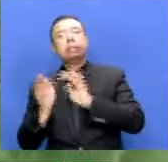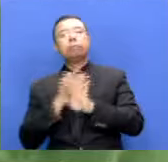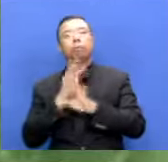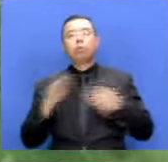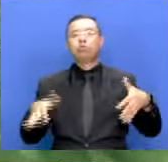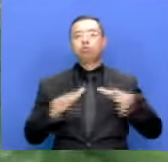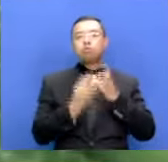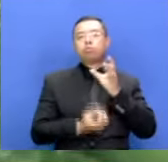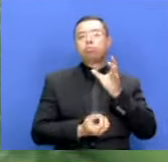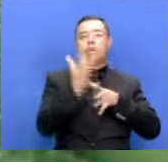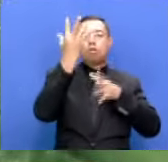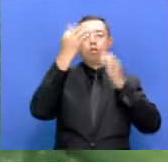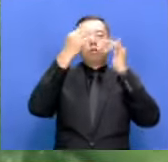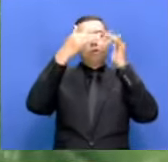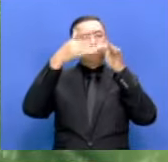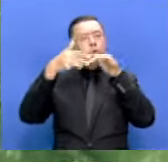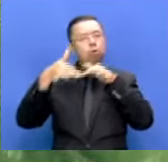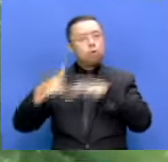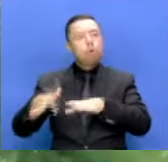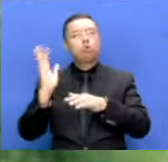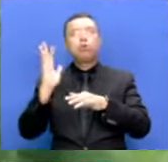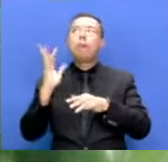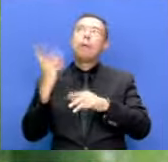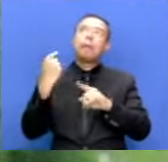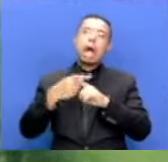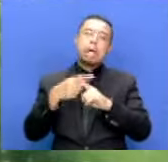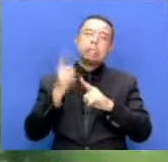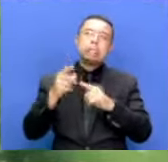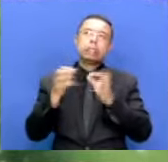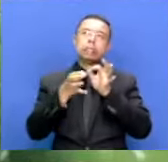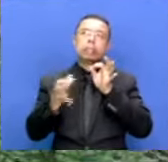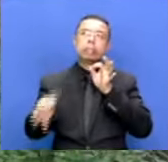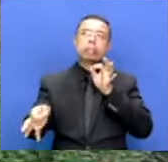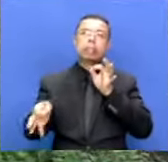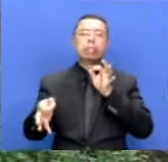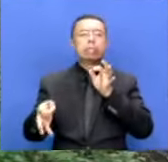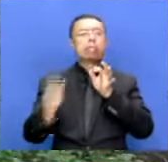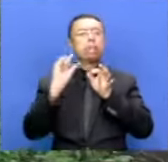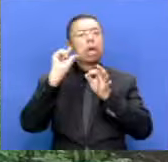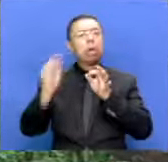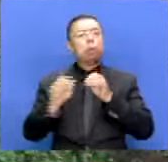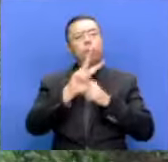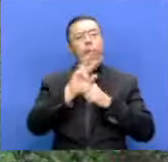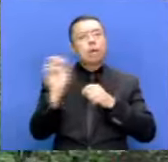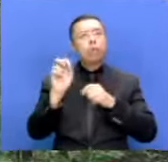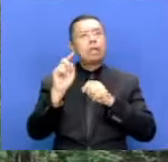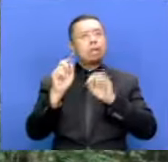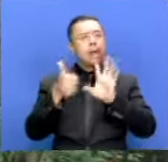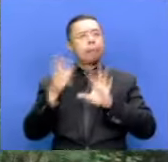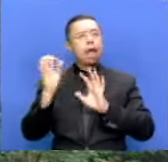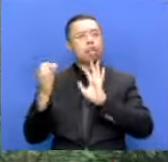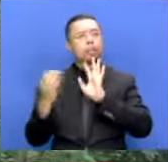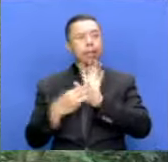Merapi mengeluarkan awan panas guguran beberapa kali dengan jarak luncur paling jauh 2.600